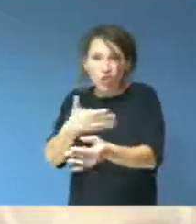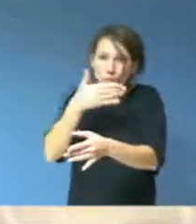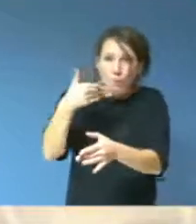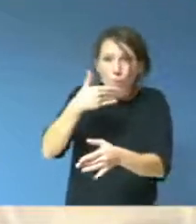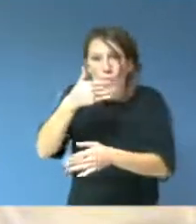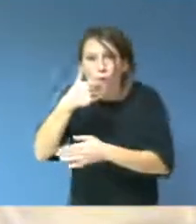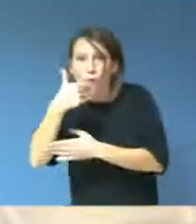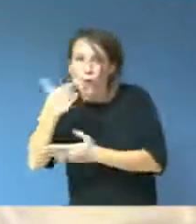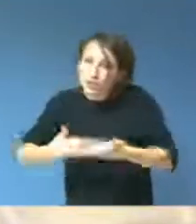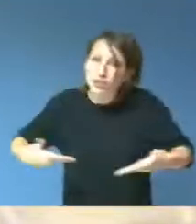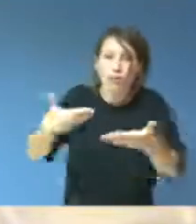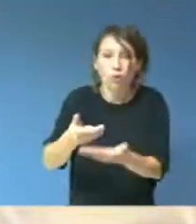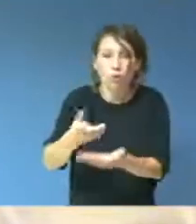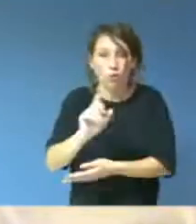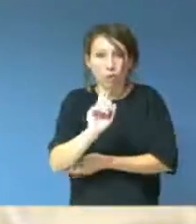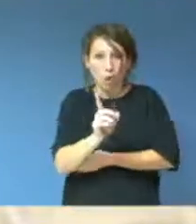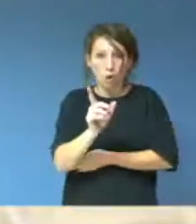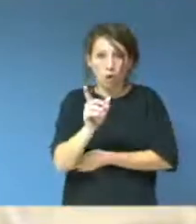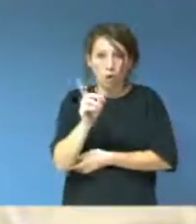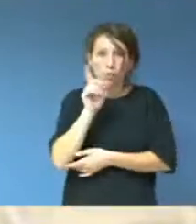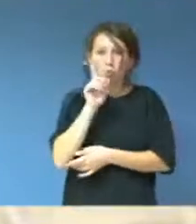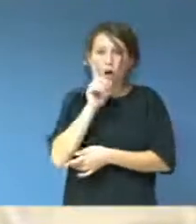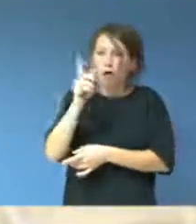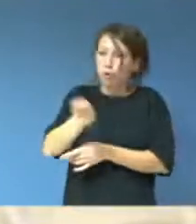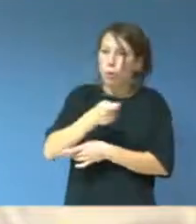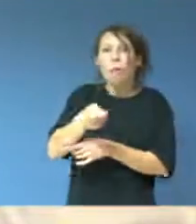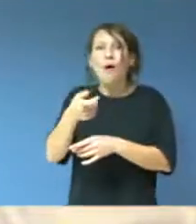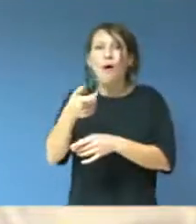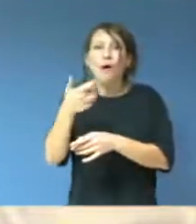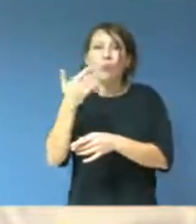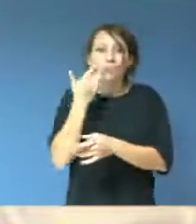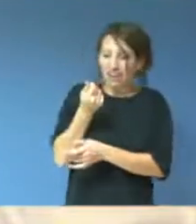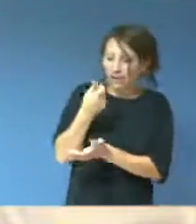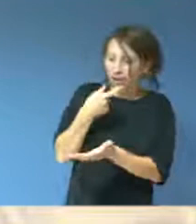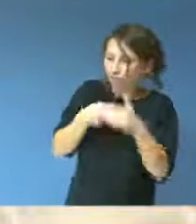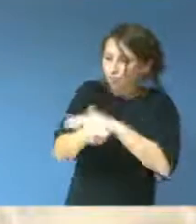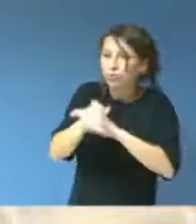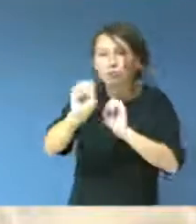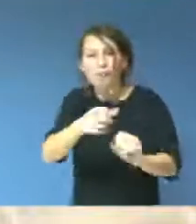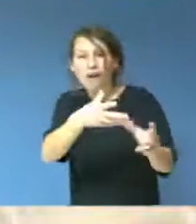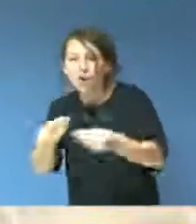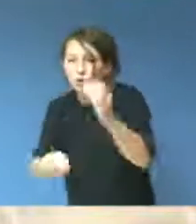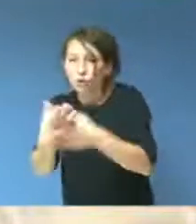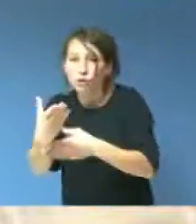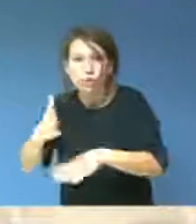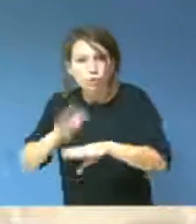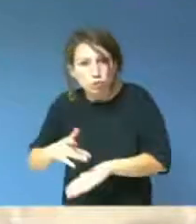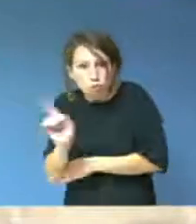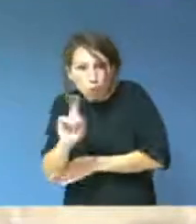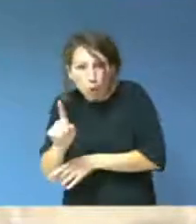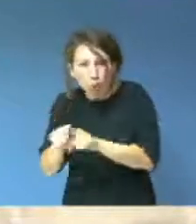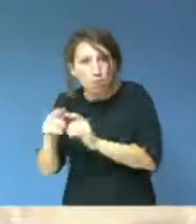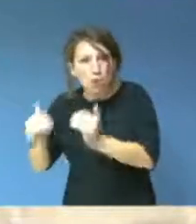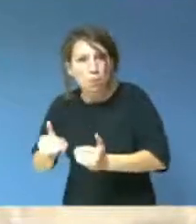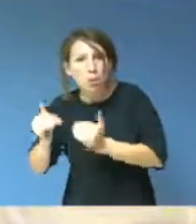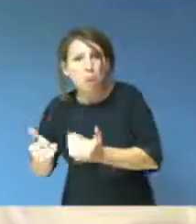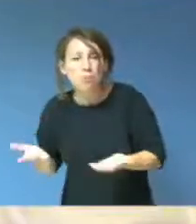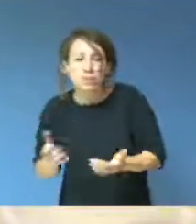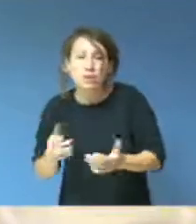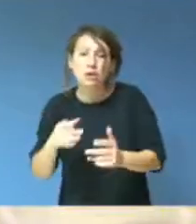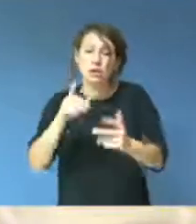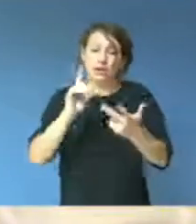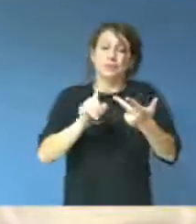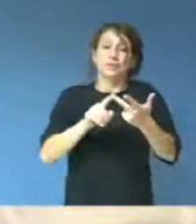situation actuelle et non l'accueil d'élèves supplémentaires. Enfin, troisième sujet, l'autonomie des collectivités